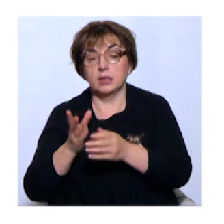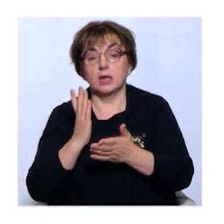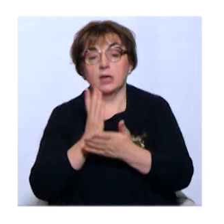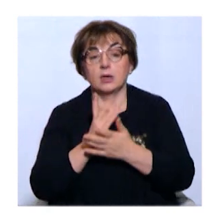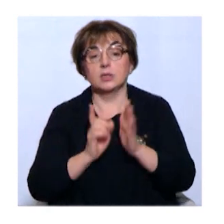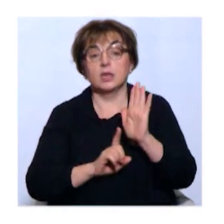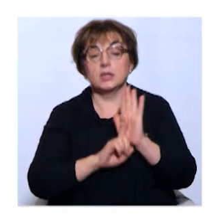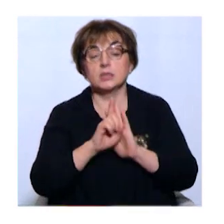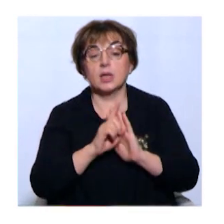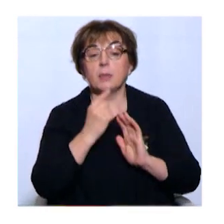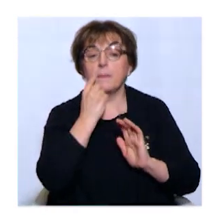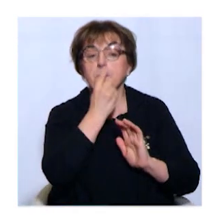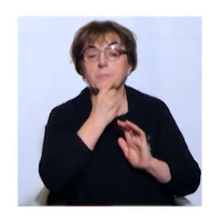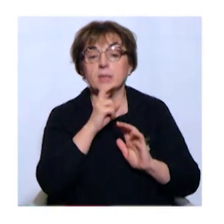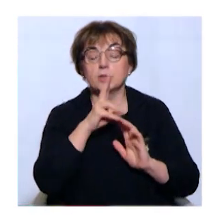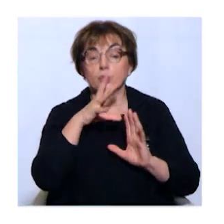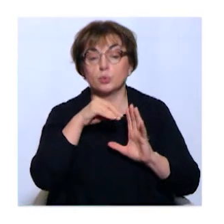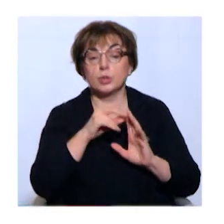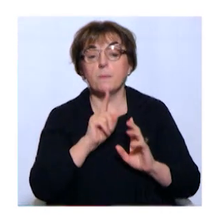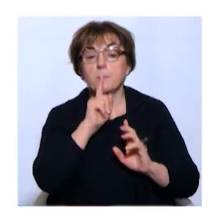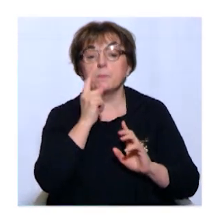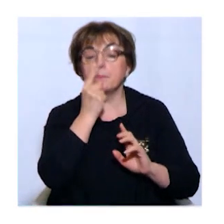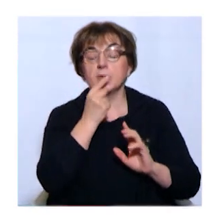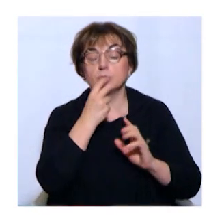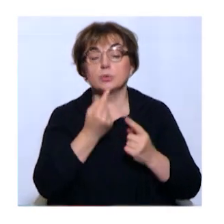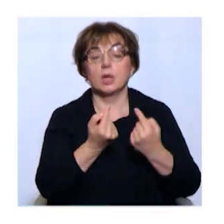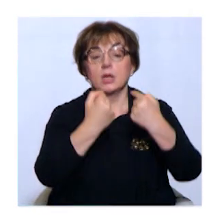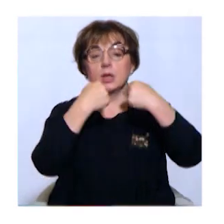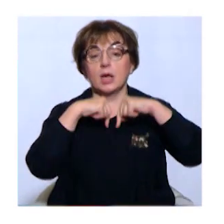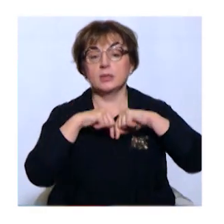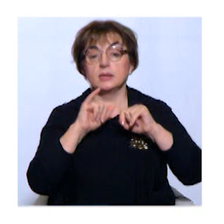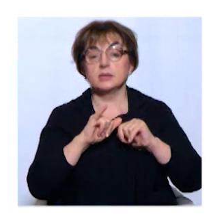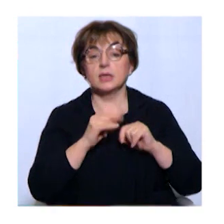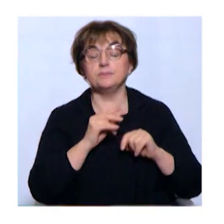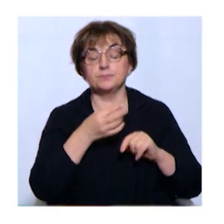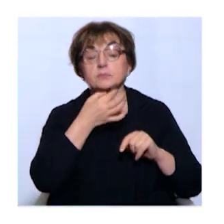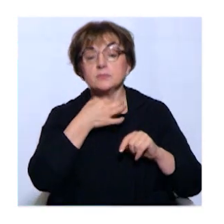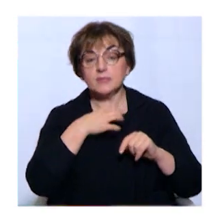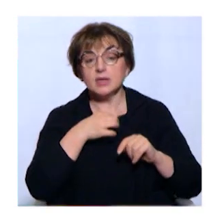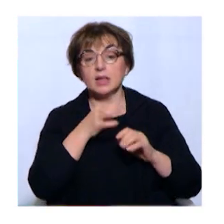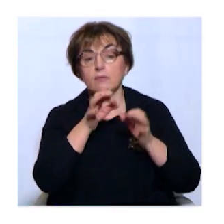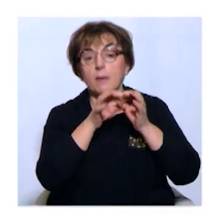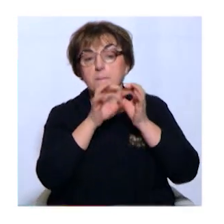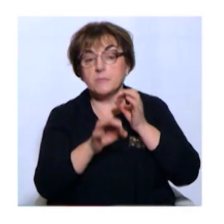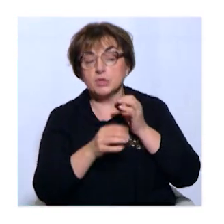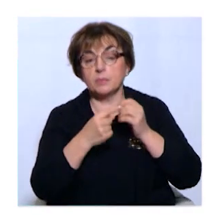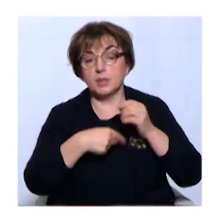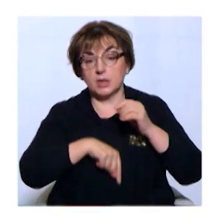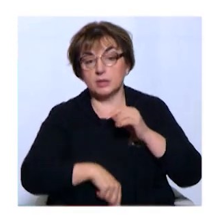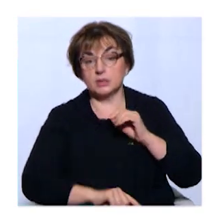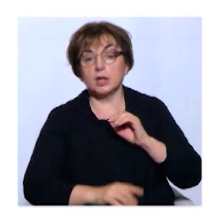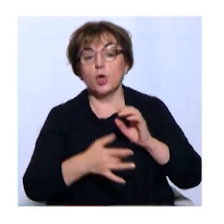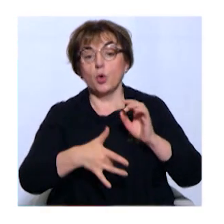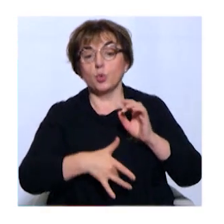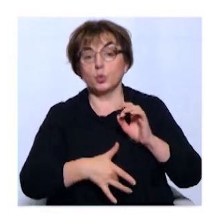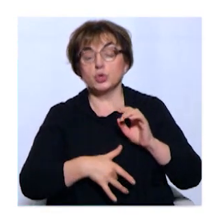და იწყება პირის ღრუთი. პირის ღრუდან საკვები გადადის საყლაპავმილში, საყლაპავმილიდან კი კუჭში.